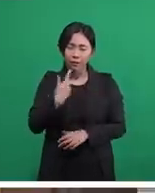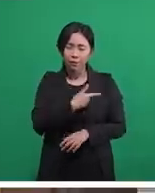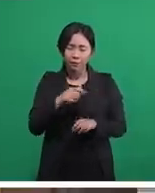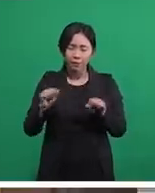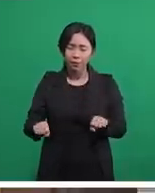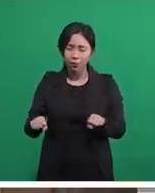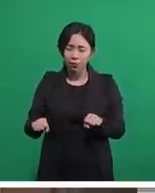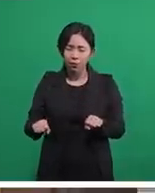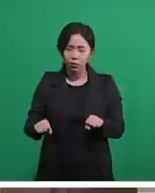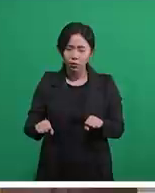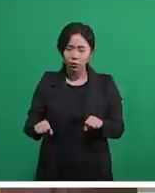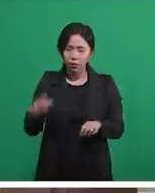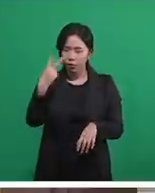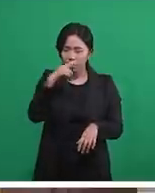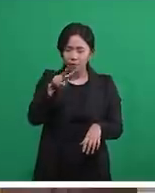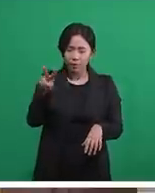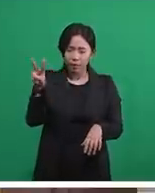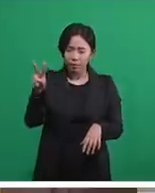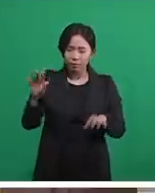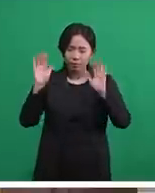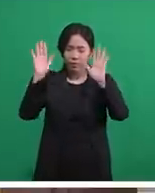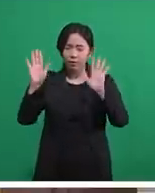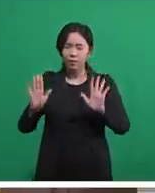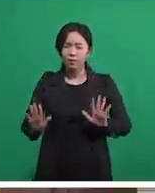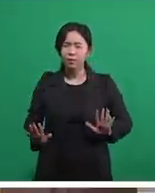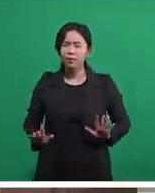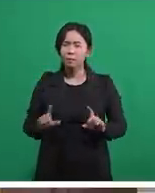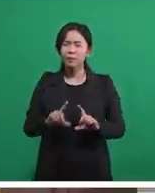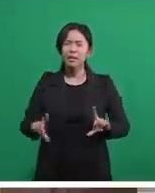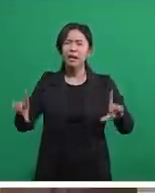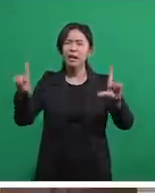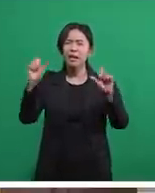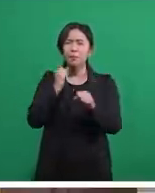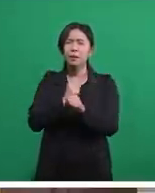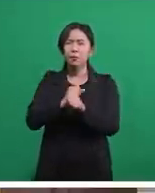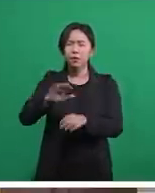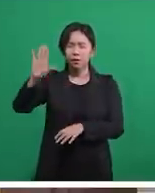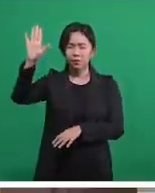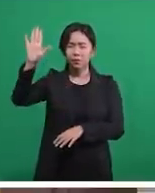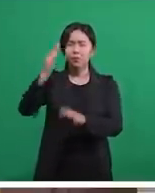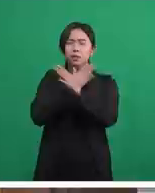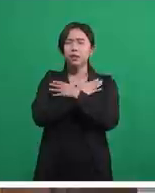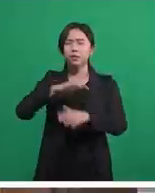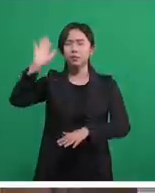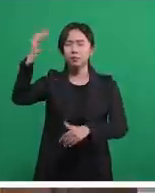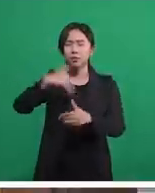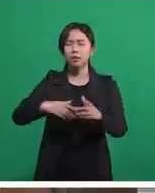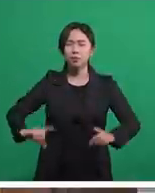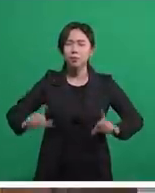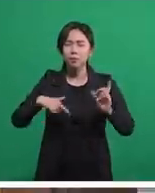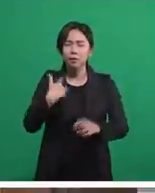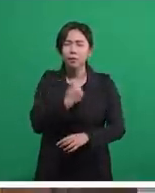mampu untuk melihat betapa besar perbuatan Tuhan, betapa besar kasih Tuhan dalam hidup